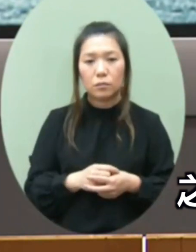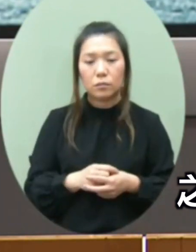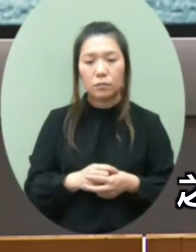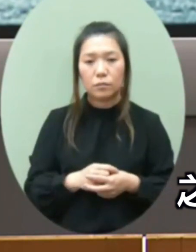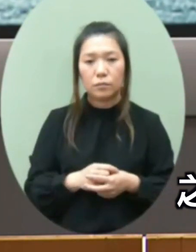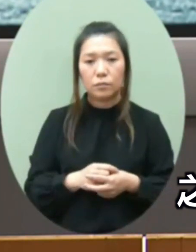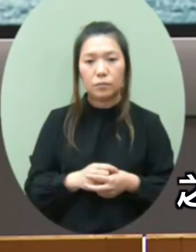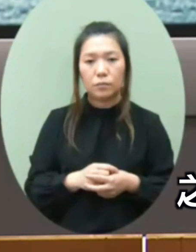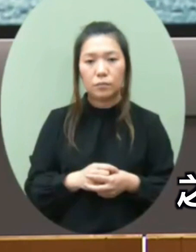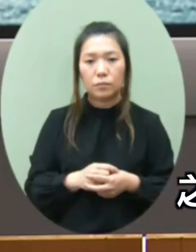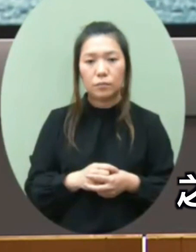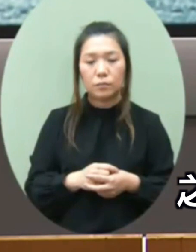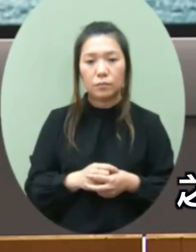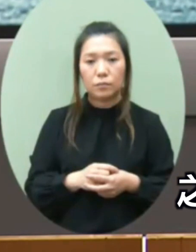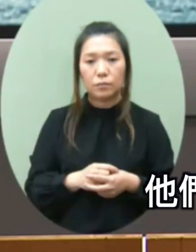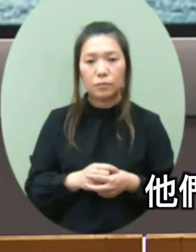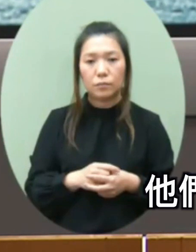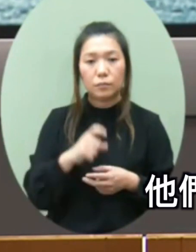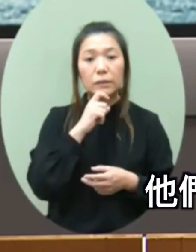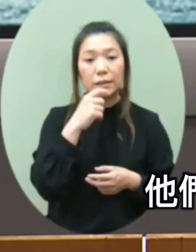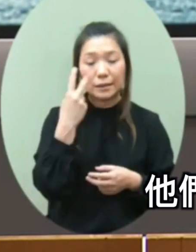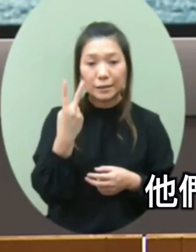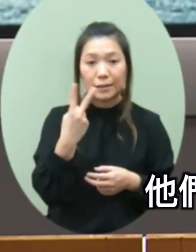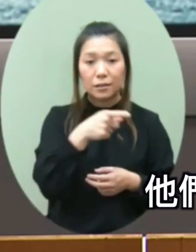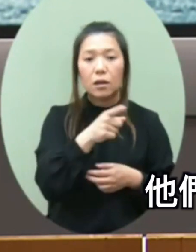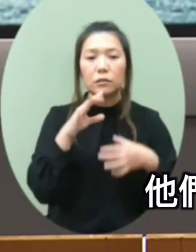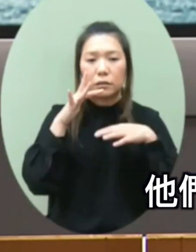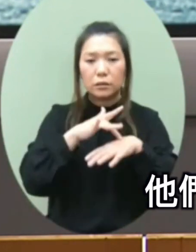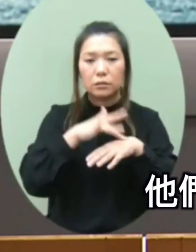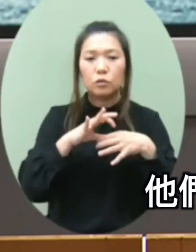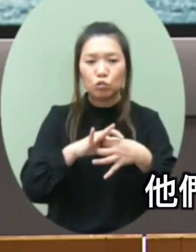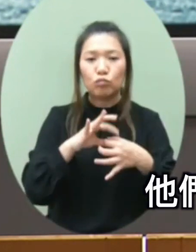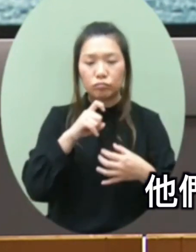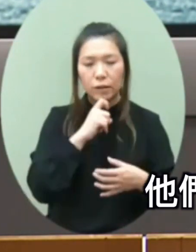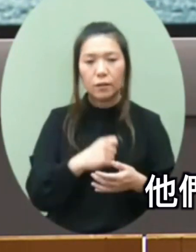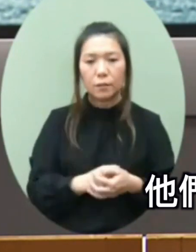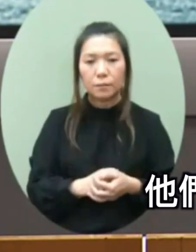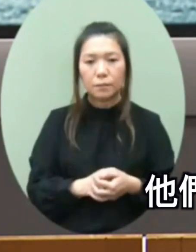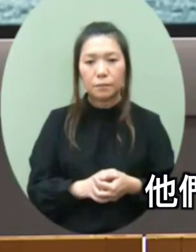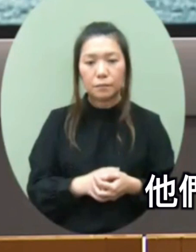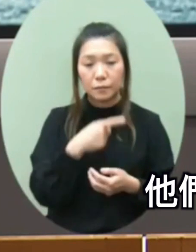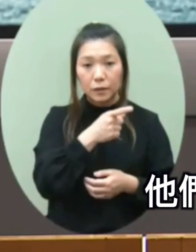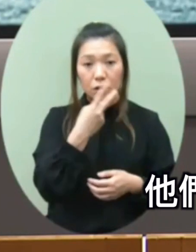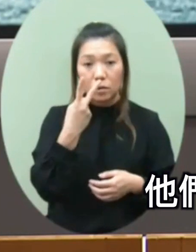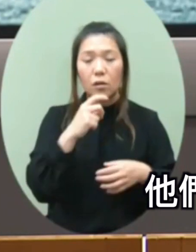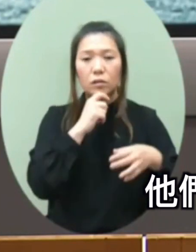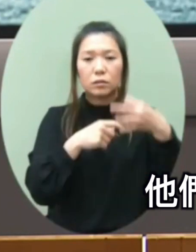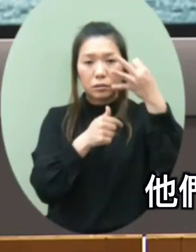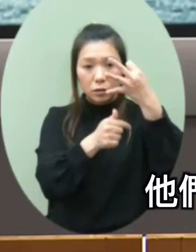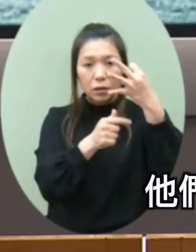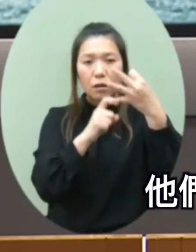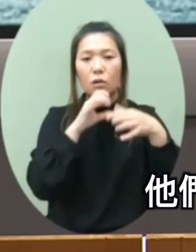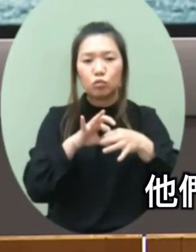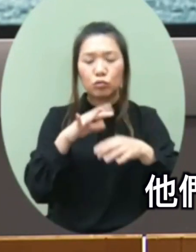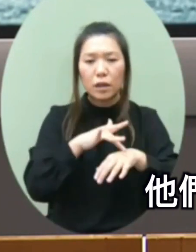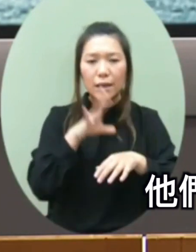餐廳，即係酒樓啦。咁嗰兩位人士係有接觸嘅。咁但係嗰兩位人士就應該係10號度有接觸啦，就